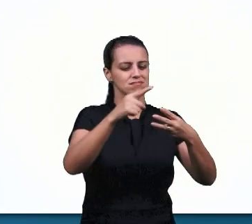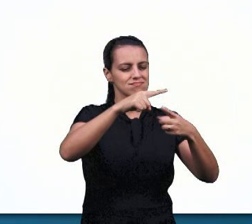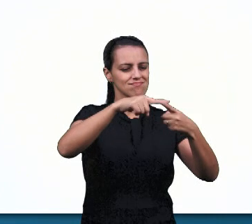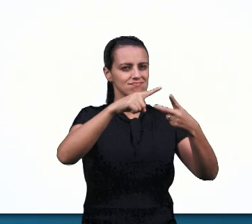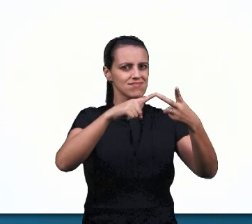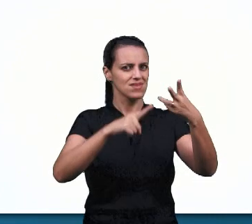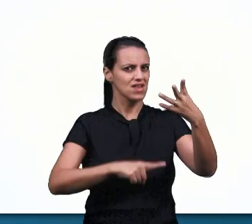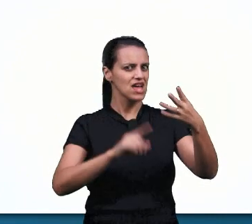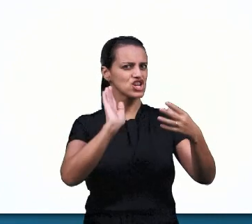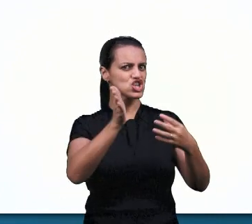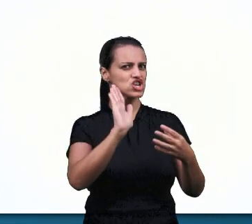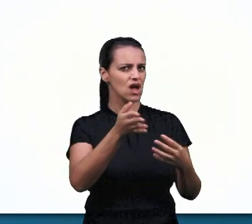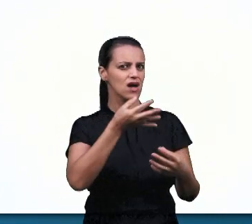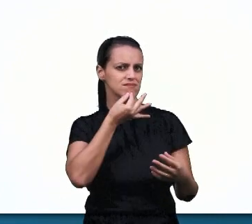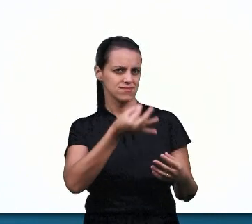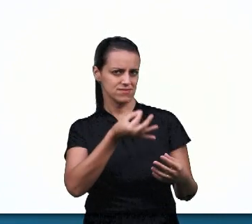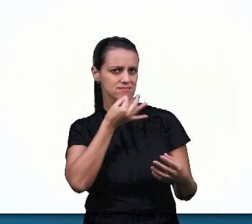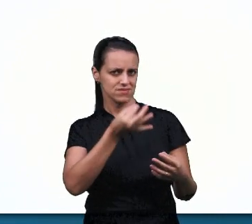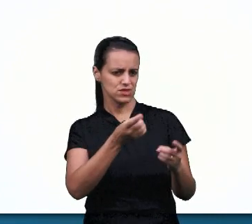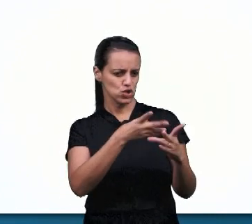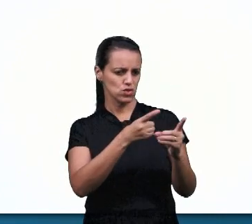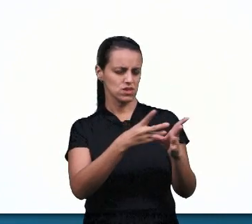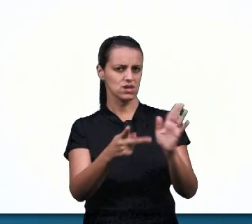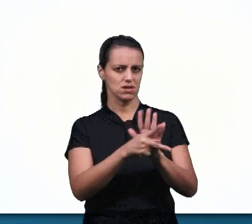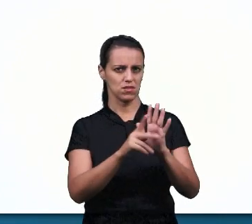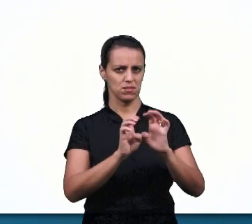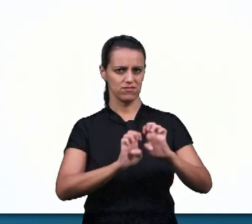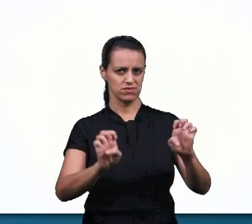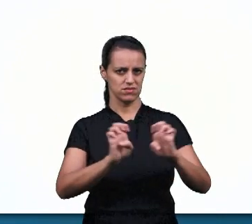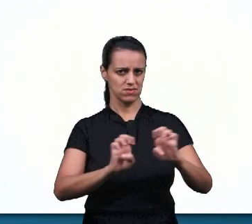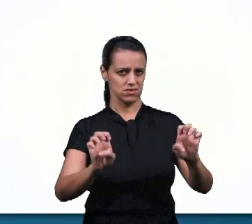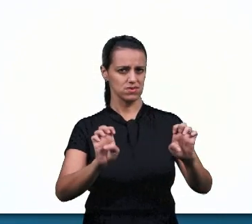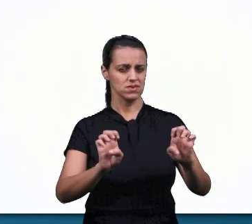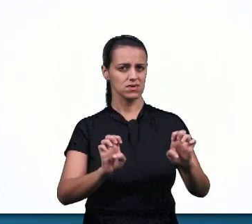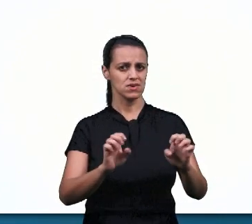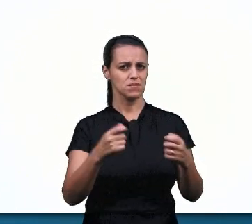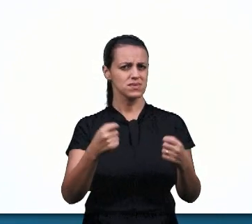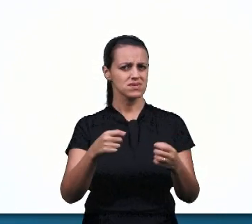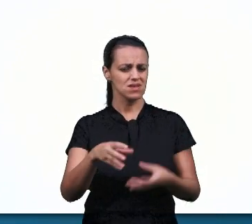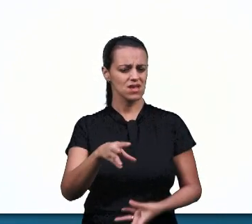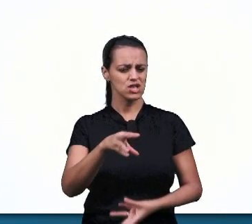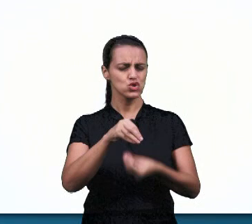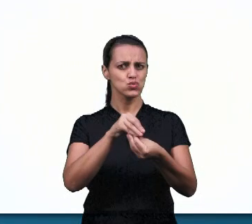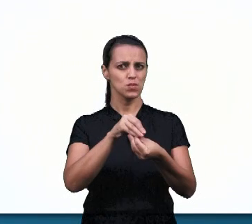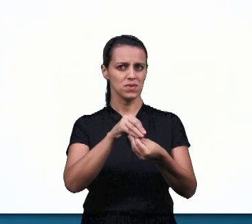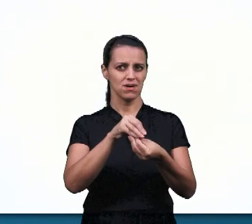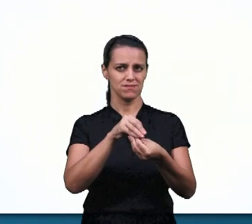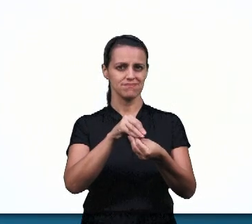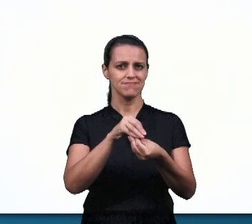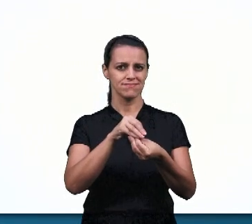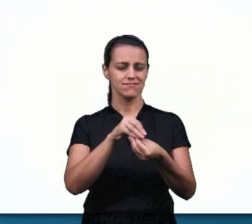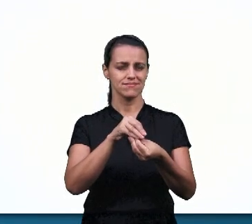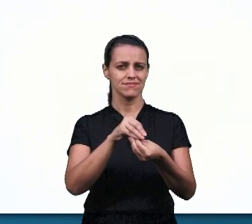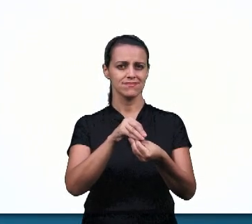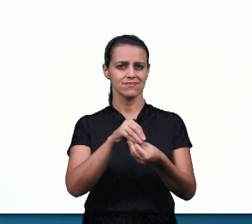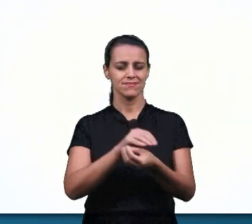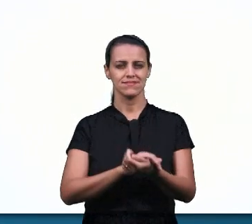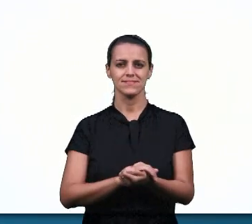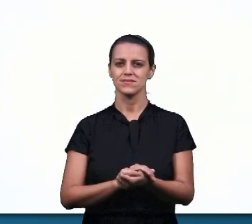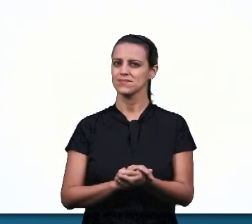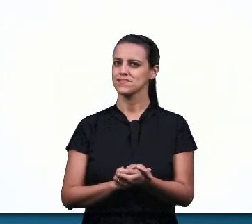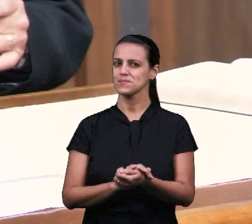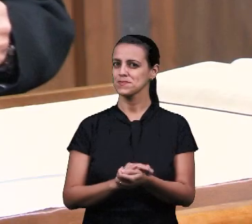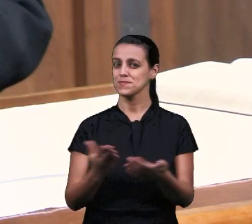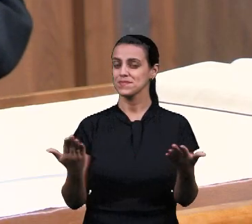la doctrine évangélique. Et on va faire un résumé. Donc, faites un résumé. Nous allons voir maintenant